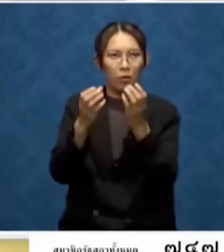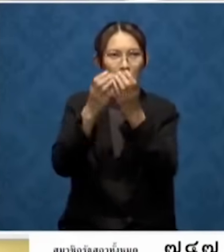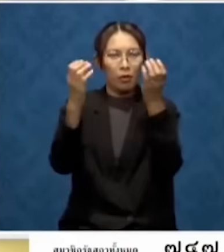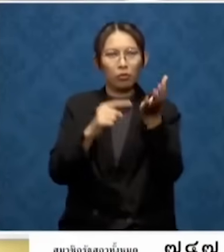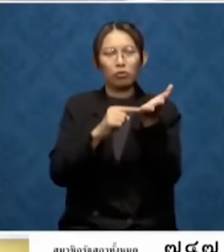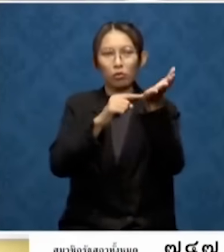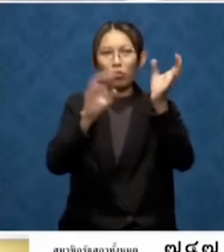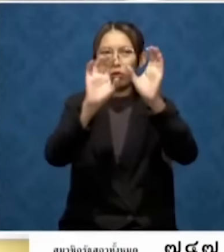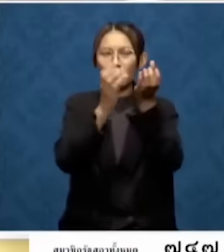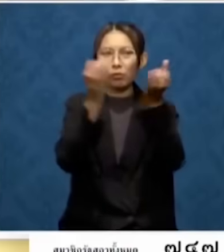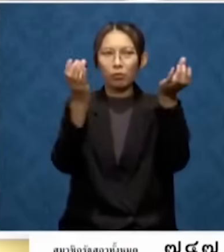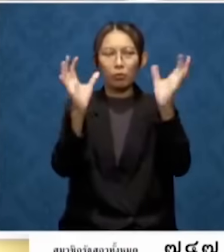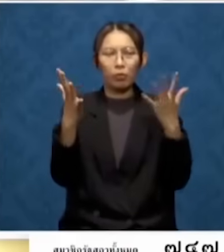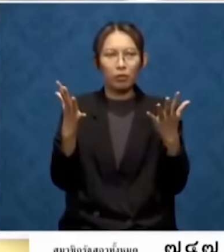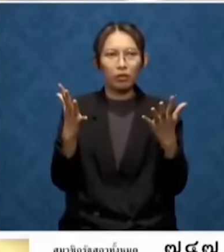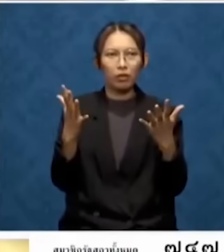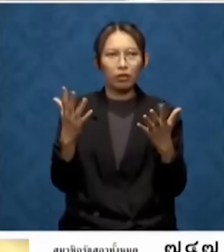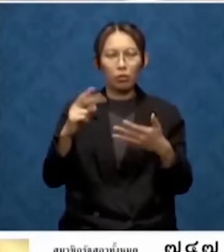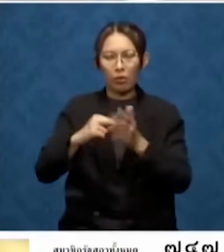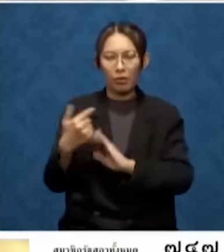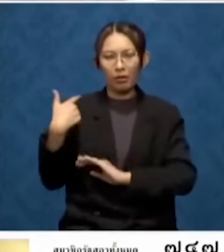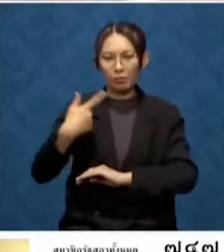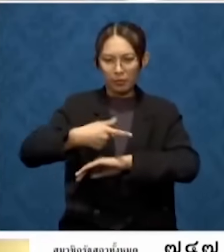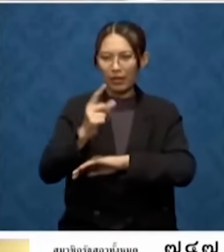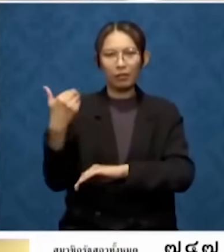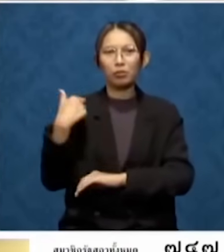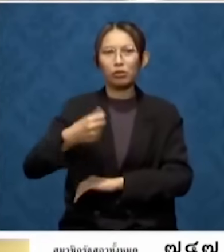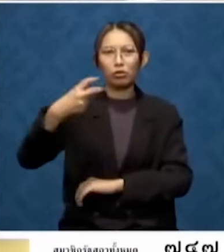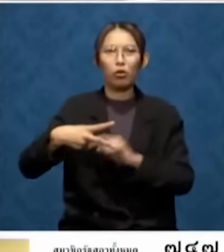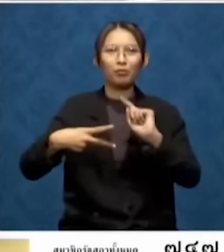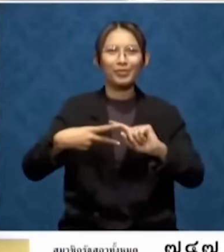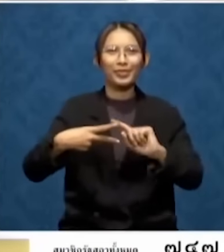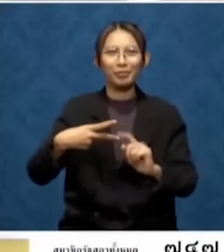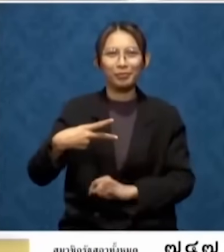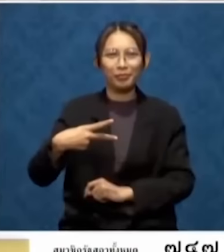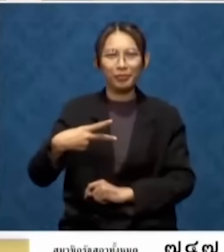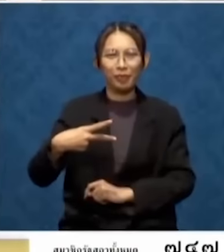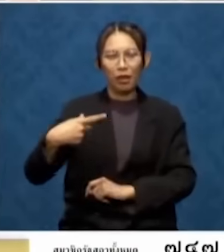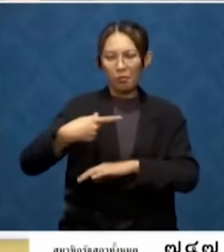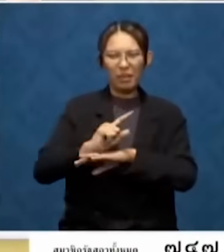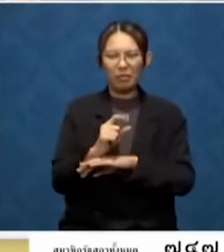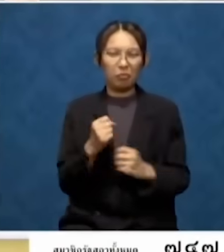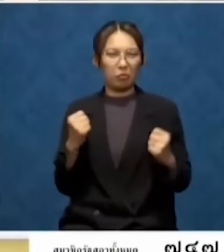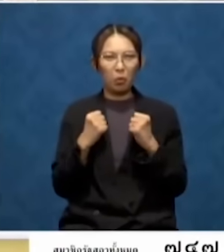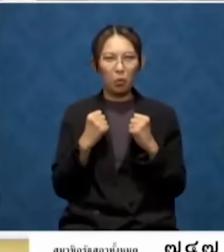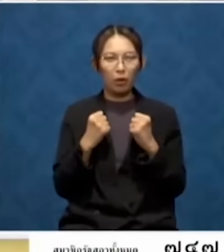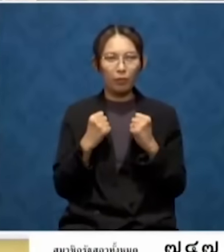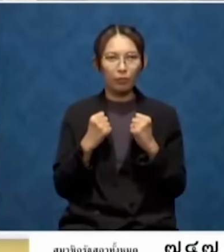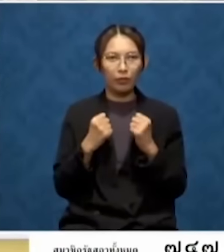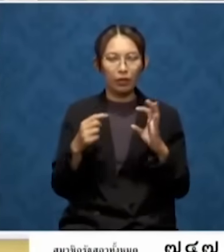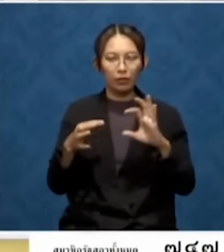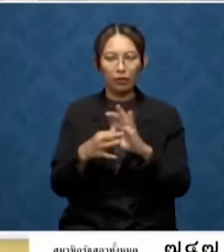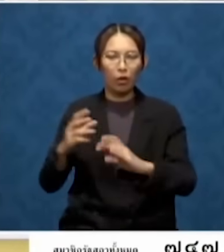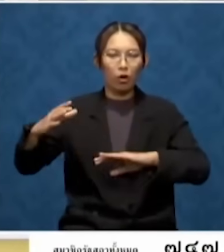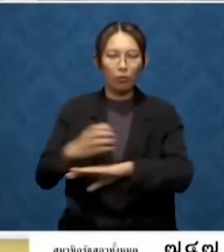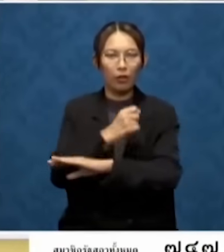นั่นคือท่านประธานนั้นมี2กรณีเท่านั้นอันแรกคือท่านประธานไม่กล้าที่จะใช้อำนาจประธานสภ